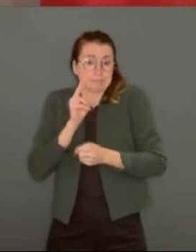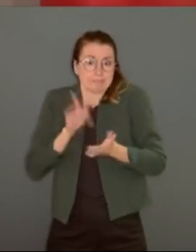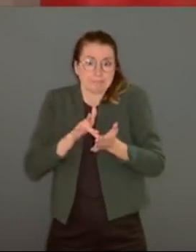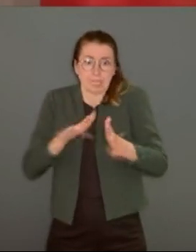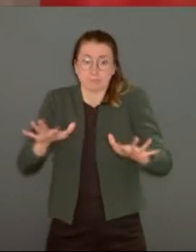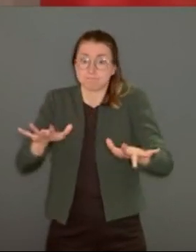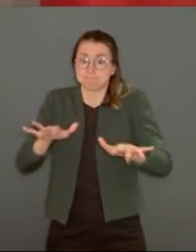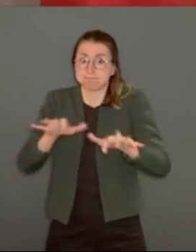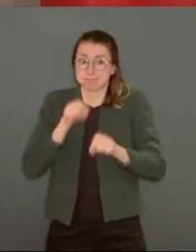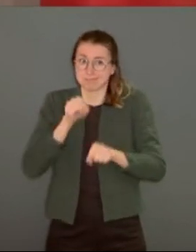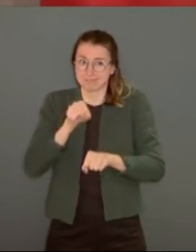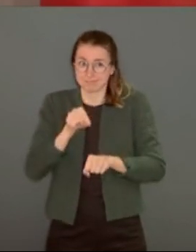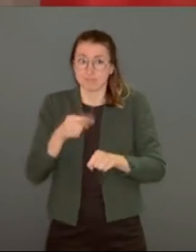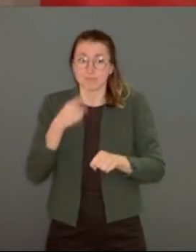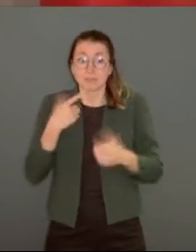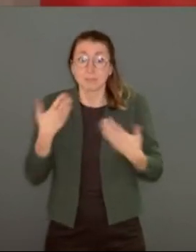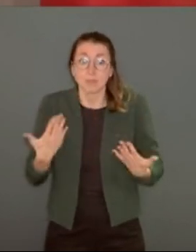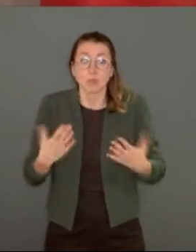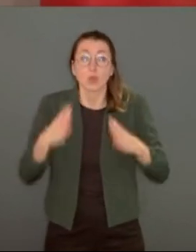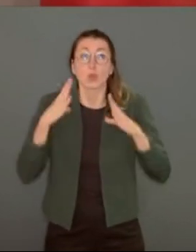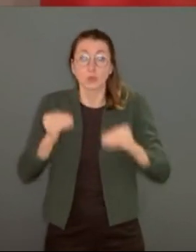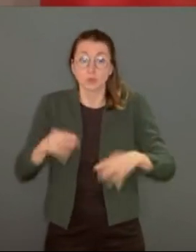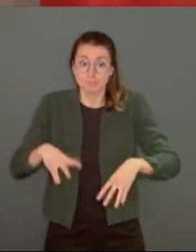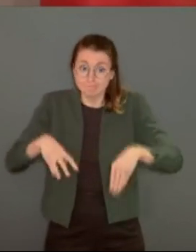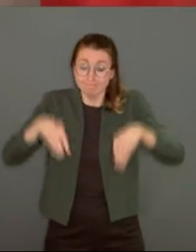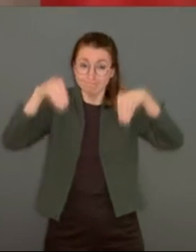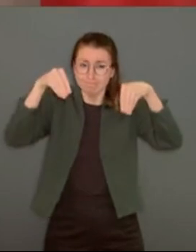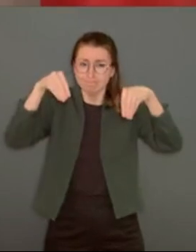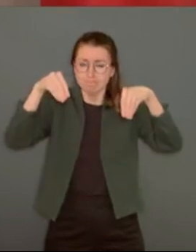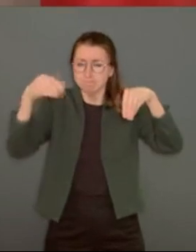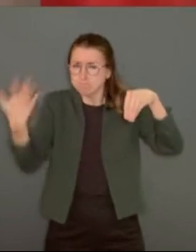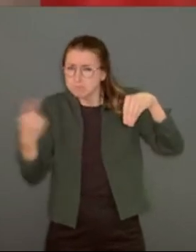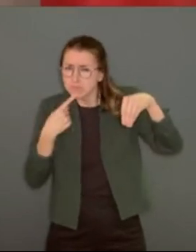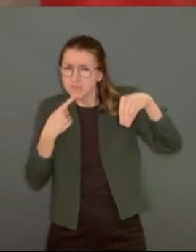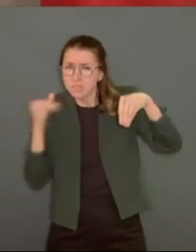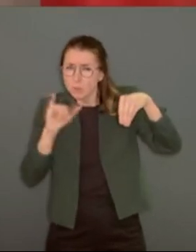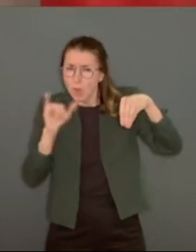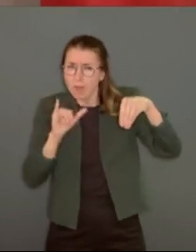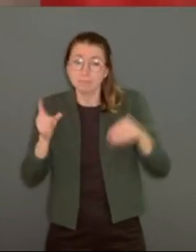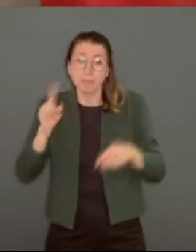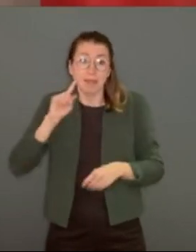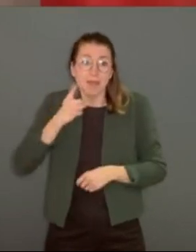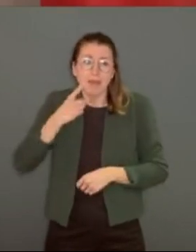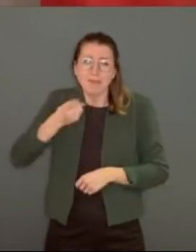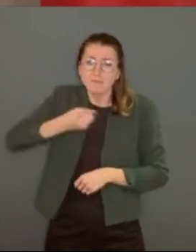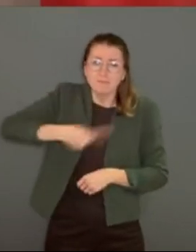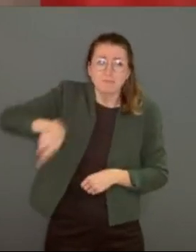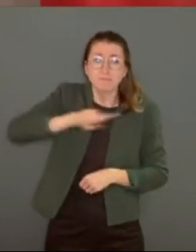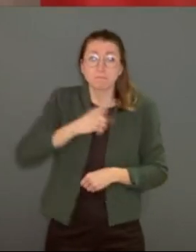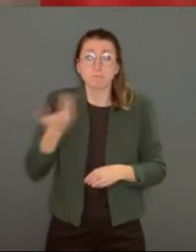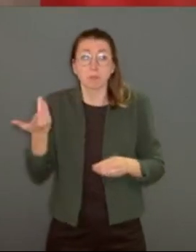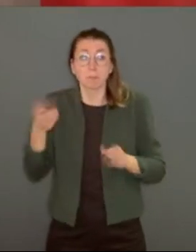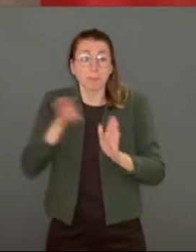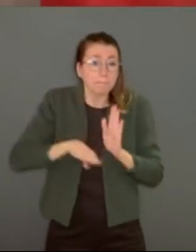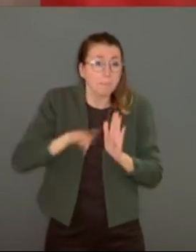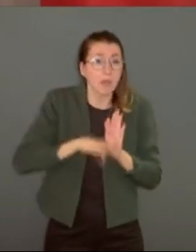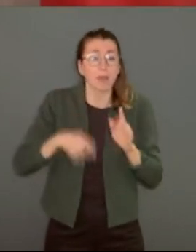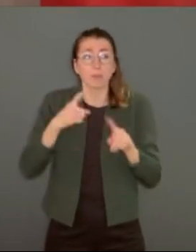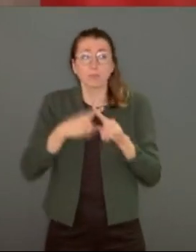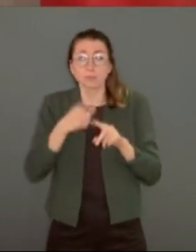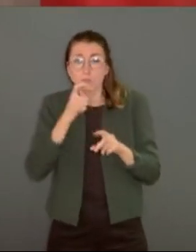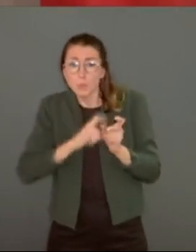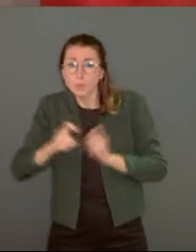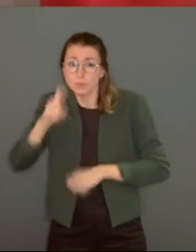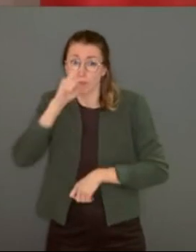Les cours sont suspendus. Ça veut dire que les élèves, peu importe le niveau dans l'enseignement obligatoire, n'auront